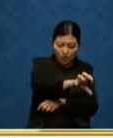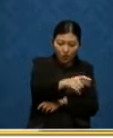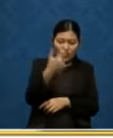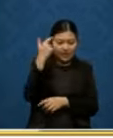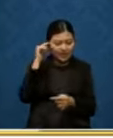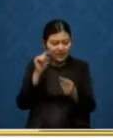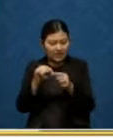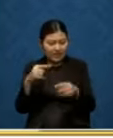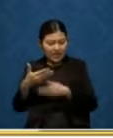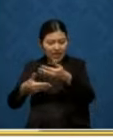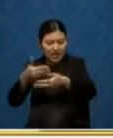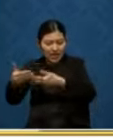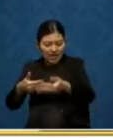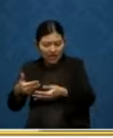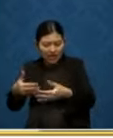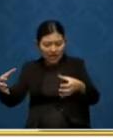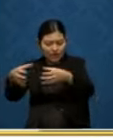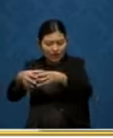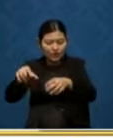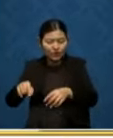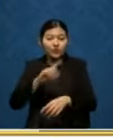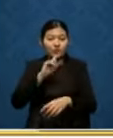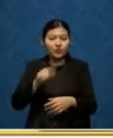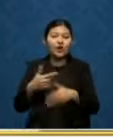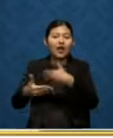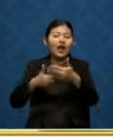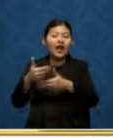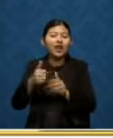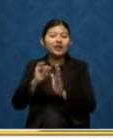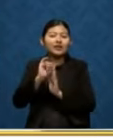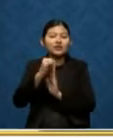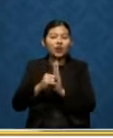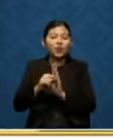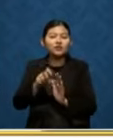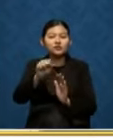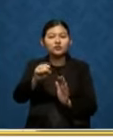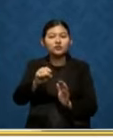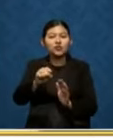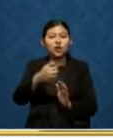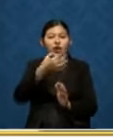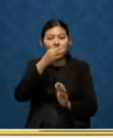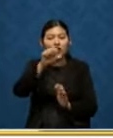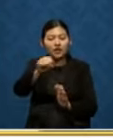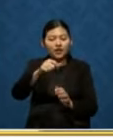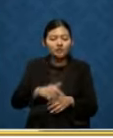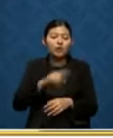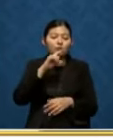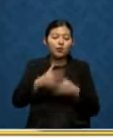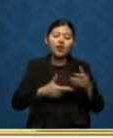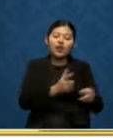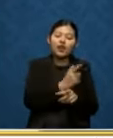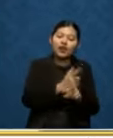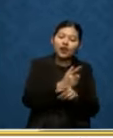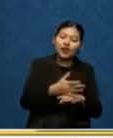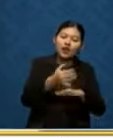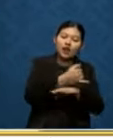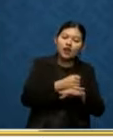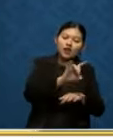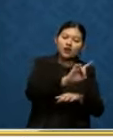เลี้ยงกุ้ง 1บ่อเป้าหมายจะขายที่สมุทรสาครหรือเลี้ยงกุ้งนะครับจะ100ไร่ 50บ่อ